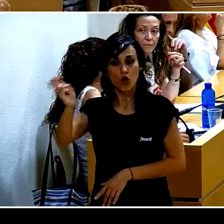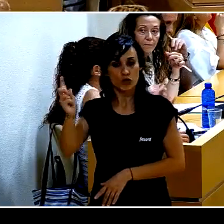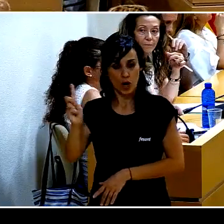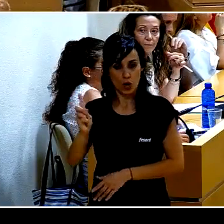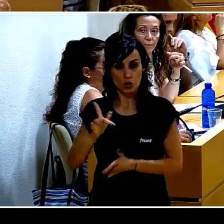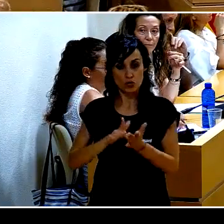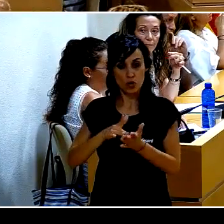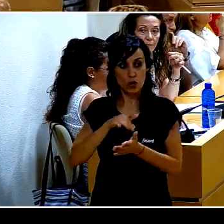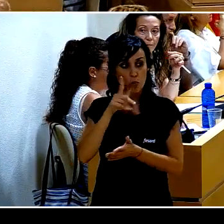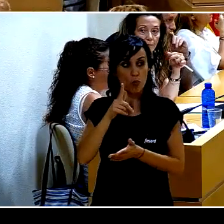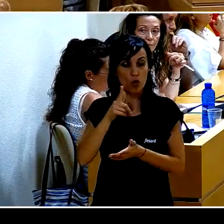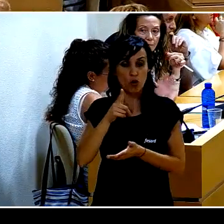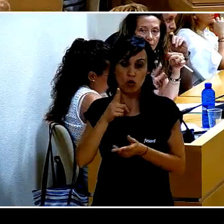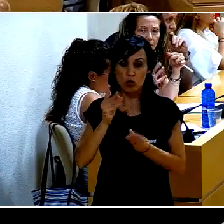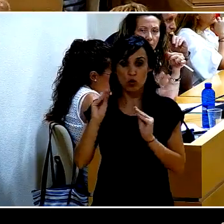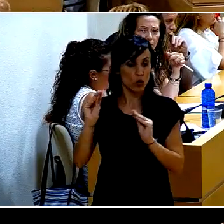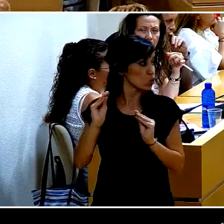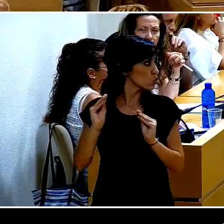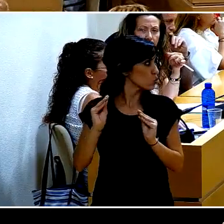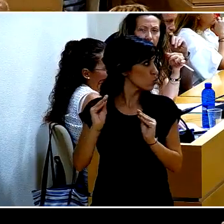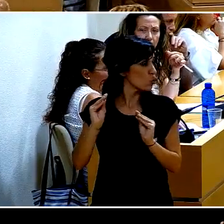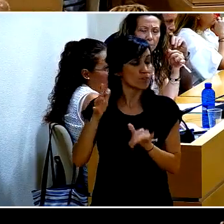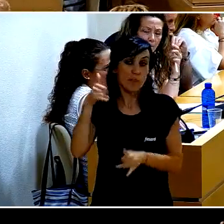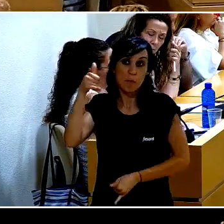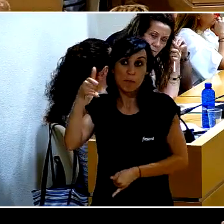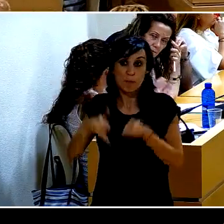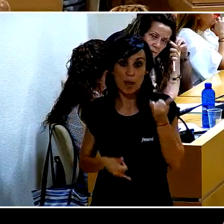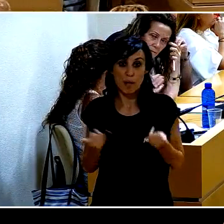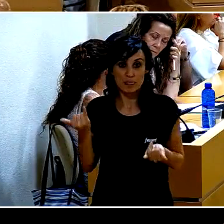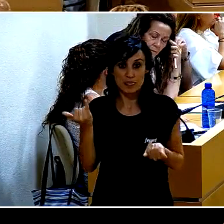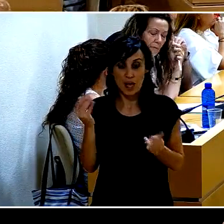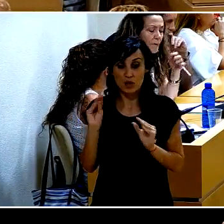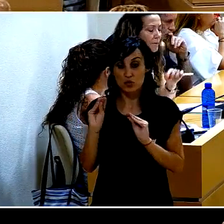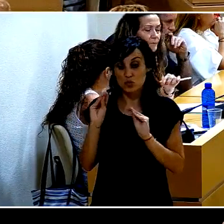de mort per la mala pata que